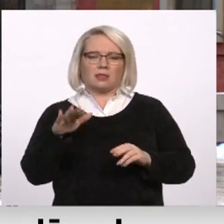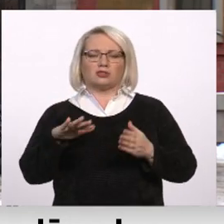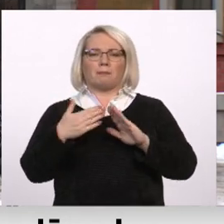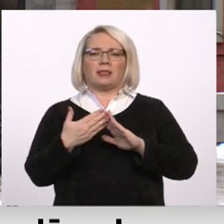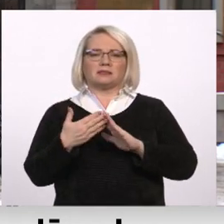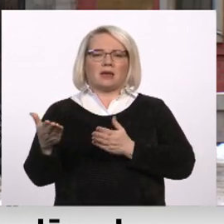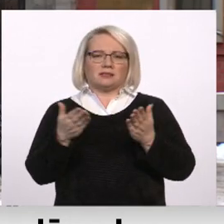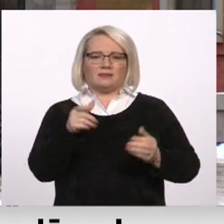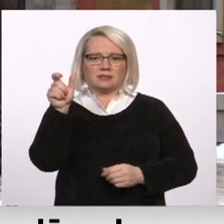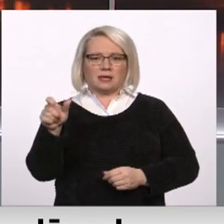Latvijas televīzija.